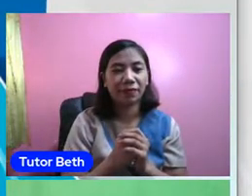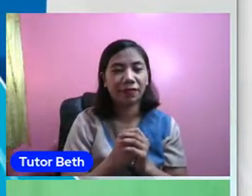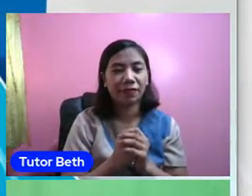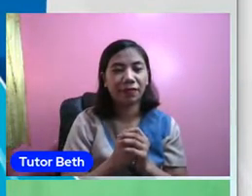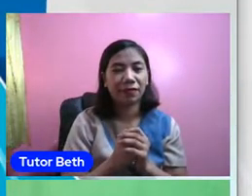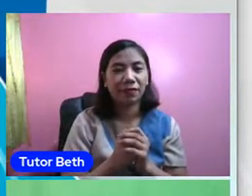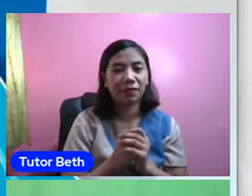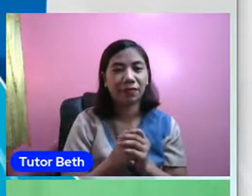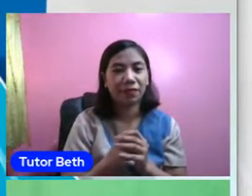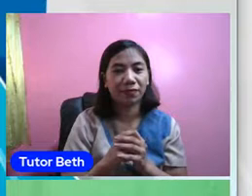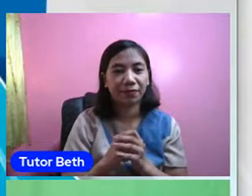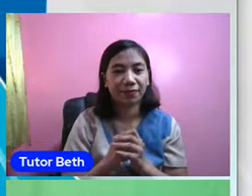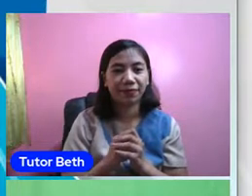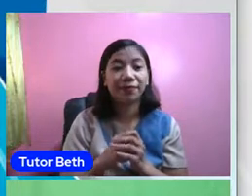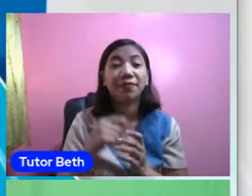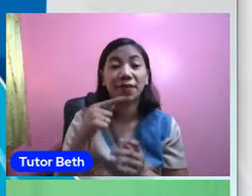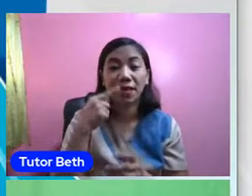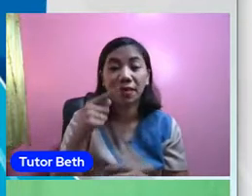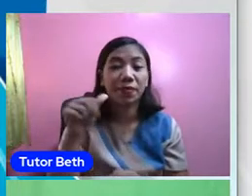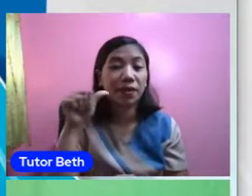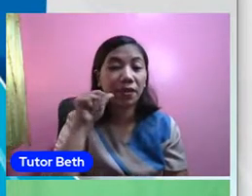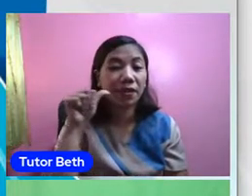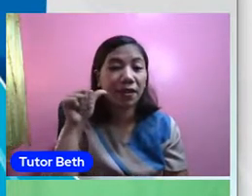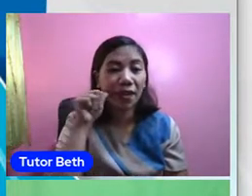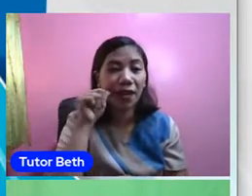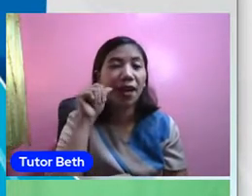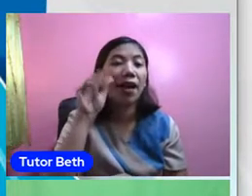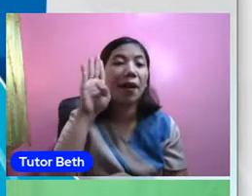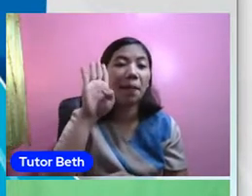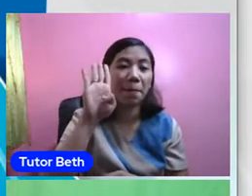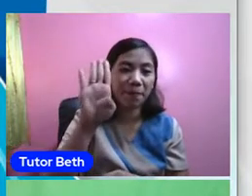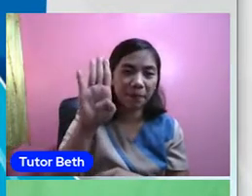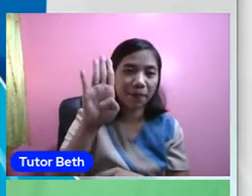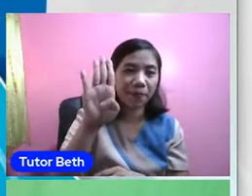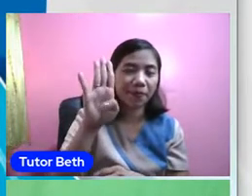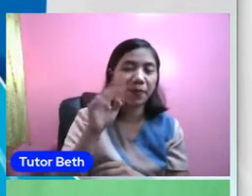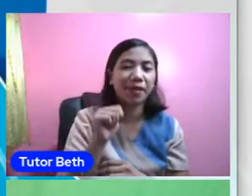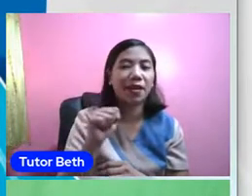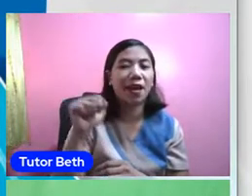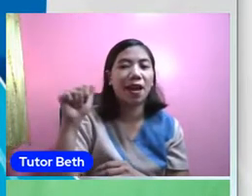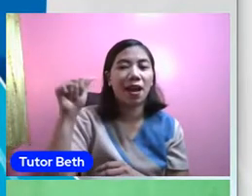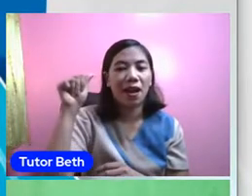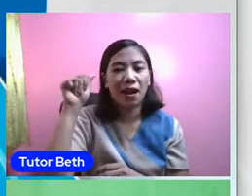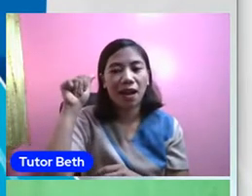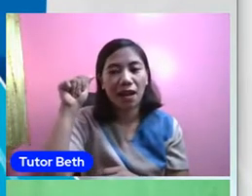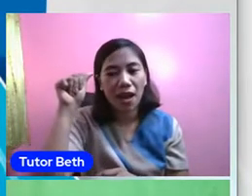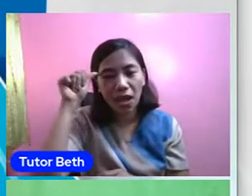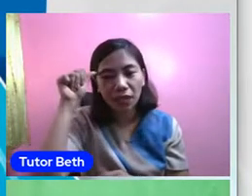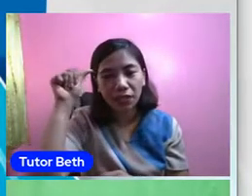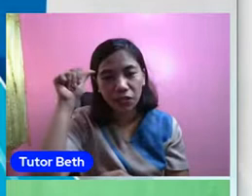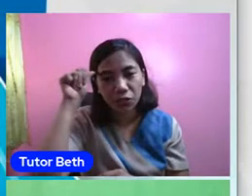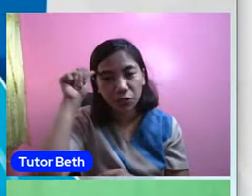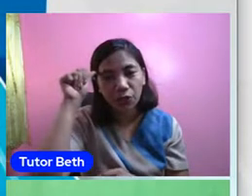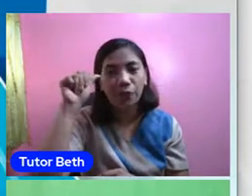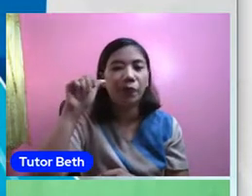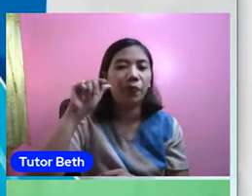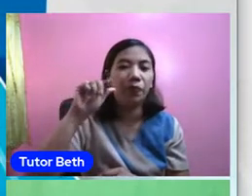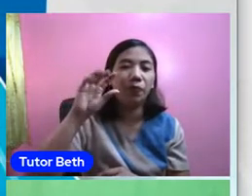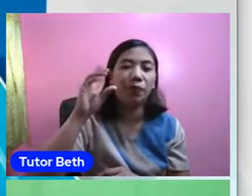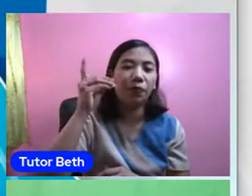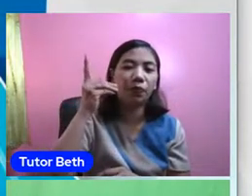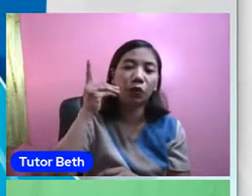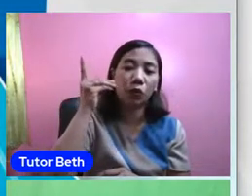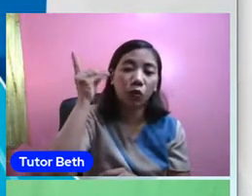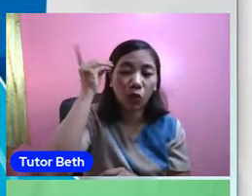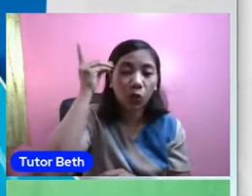Okay. Sabi ni Anne, letter B. Sabi ni Alisor, letter B. Sabi ni Dondi, ay letter